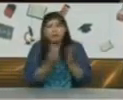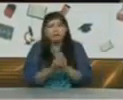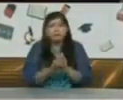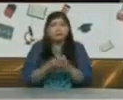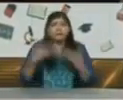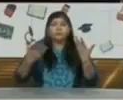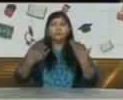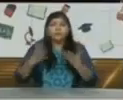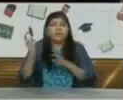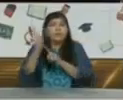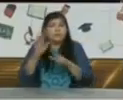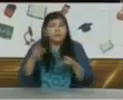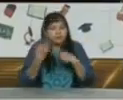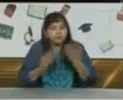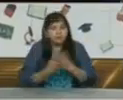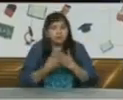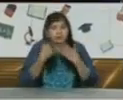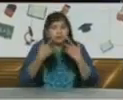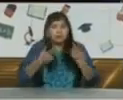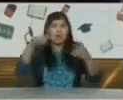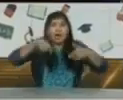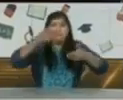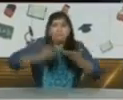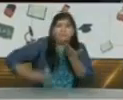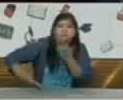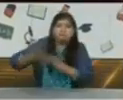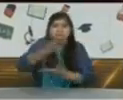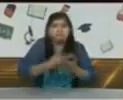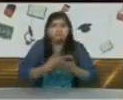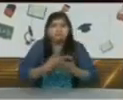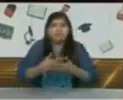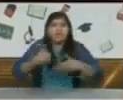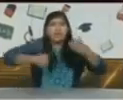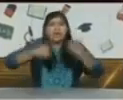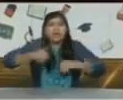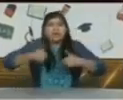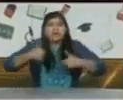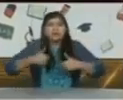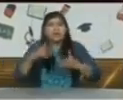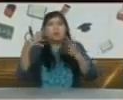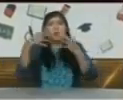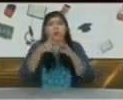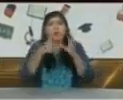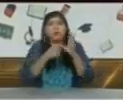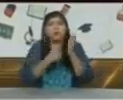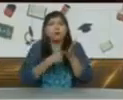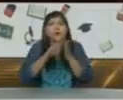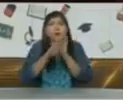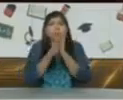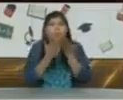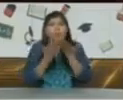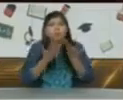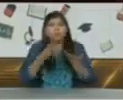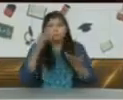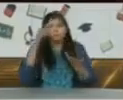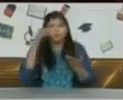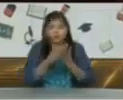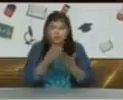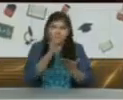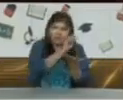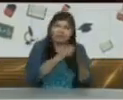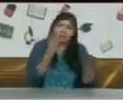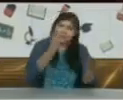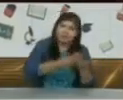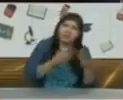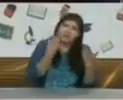सारे उपाय आपको एग्जाम वॉरियर बुक में दिए गए